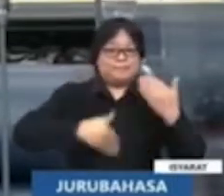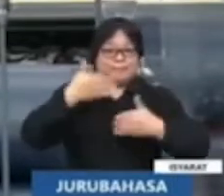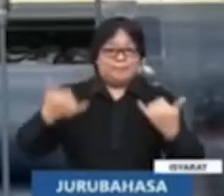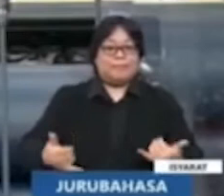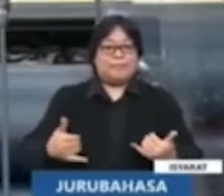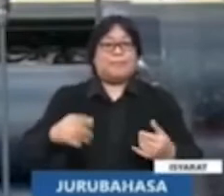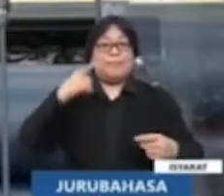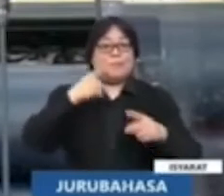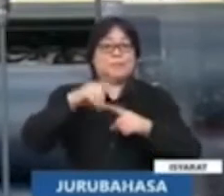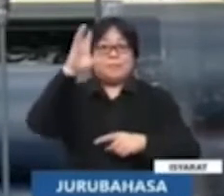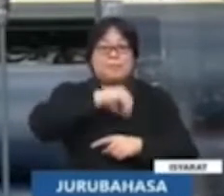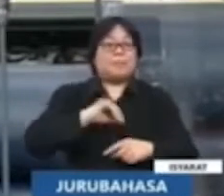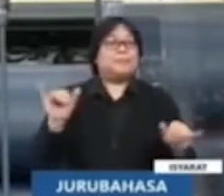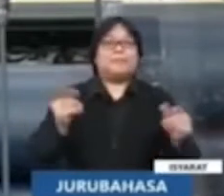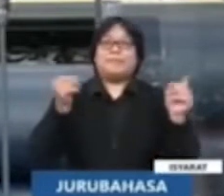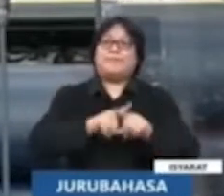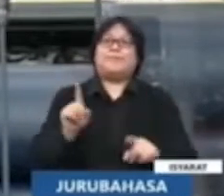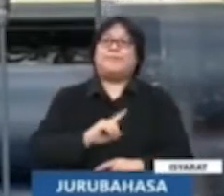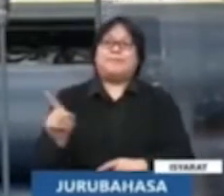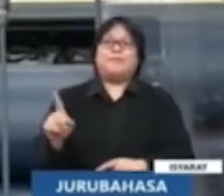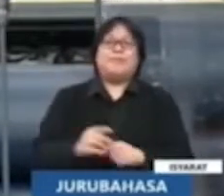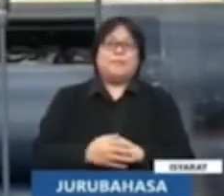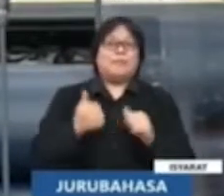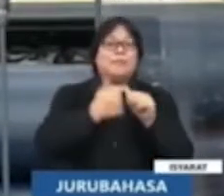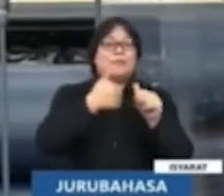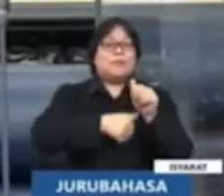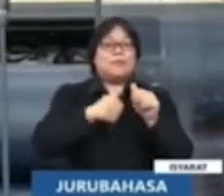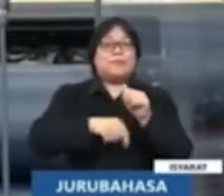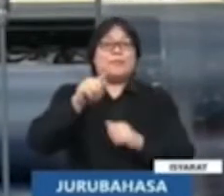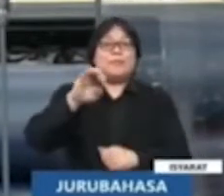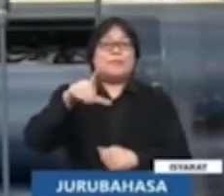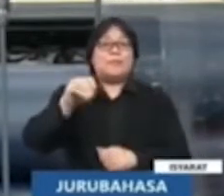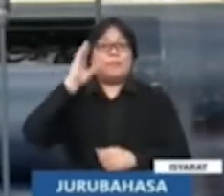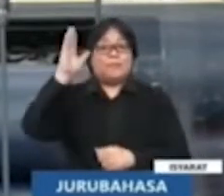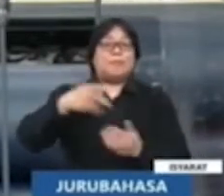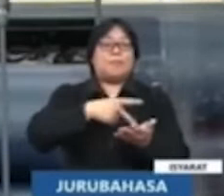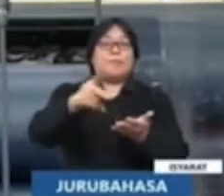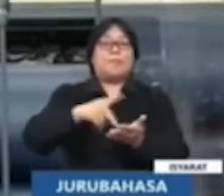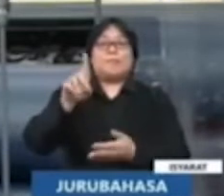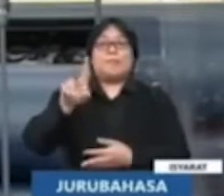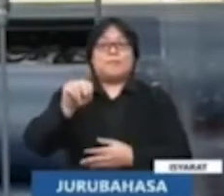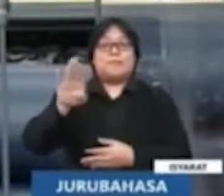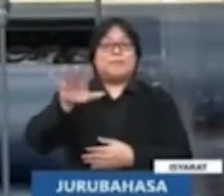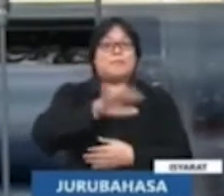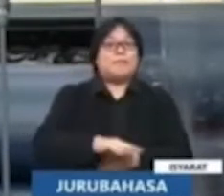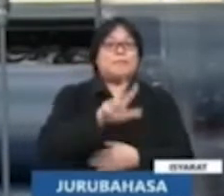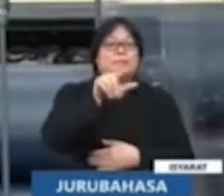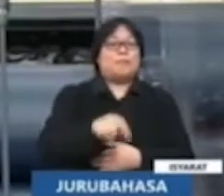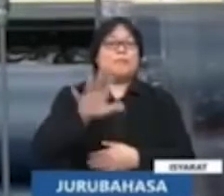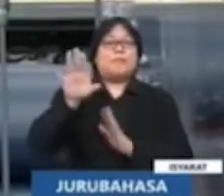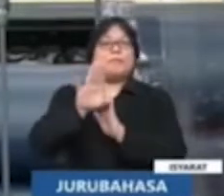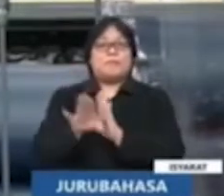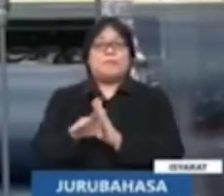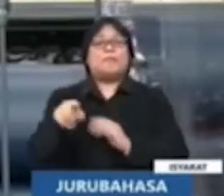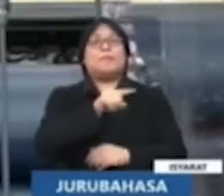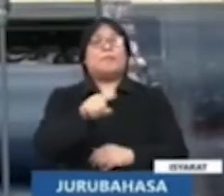memastikan kesilapan yang sama tidak berlaku di Malaysia. Melalui model ini, setiap syarikat telekomunikasi dijangka akan membayar DNB antara 3.5